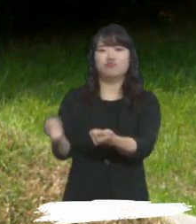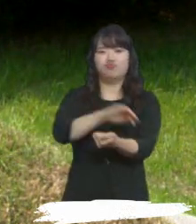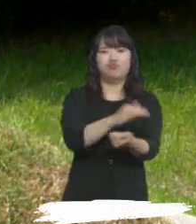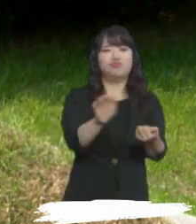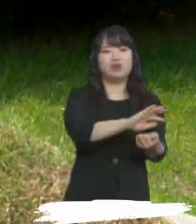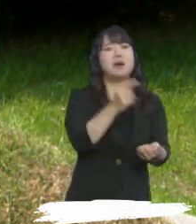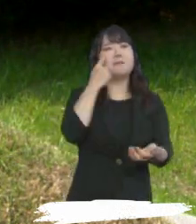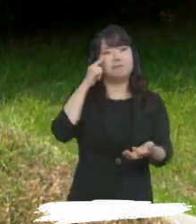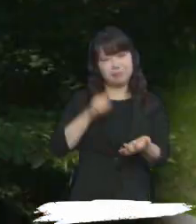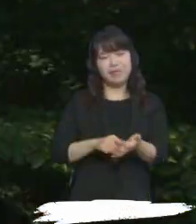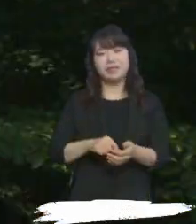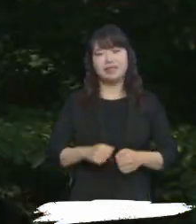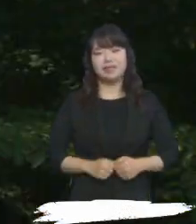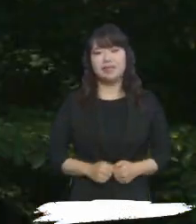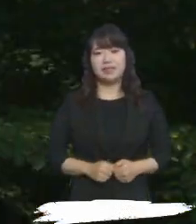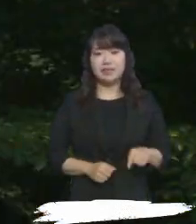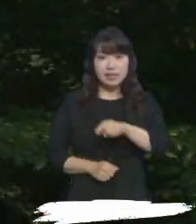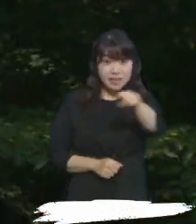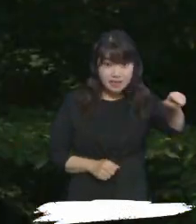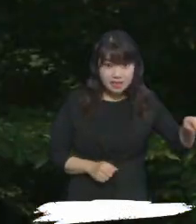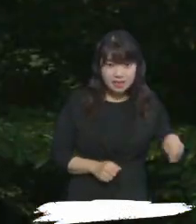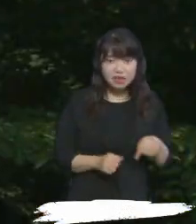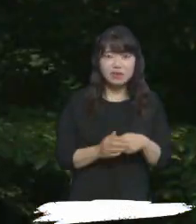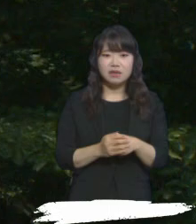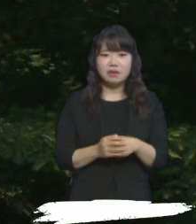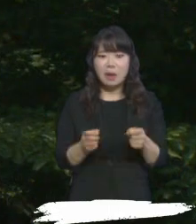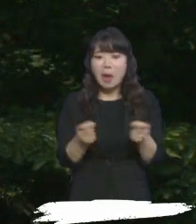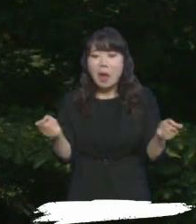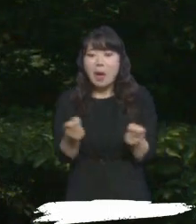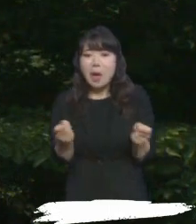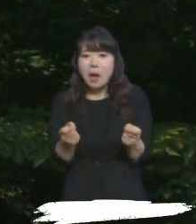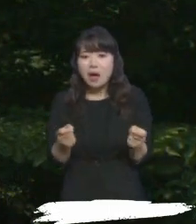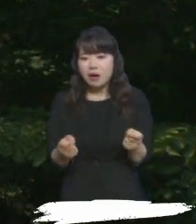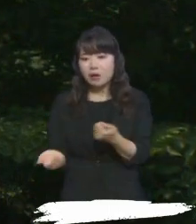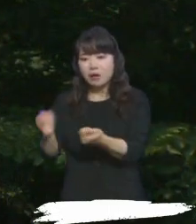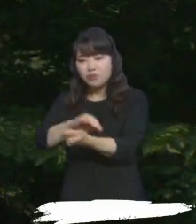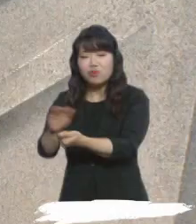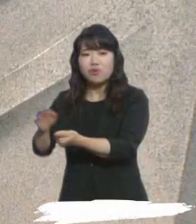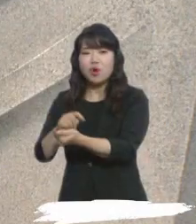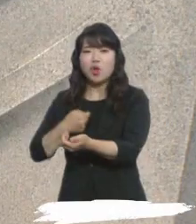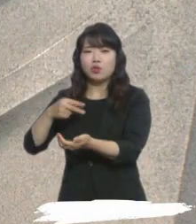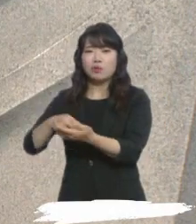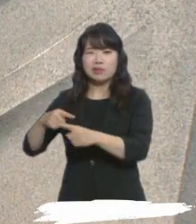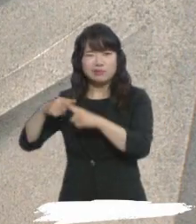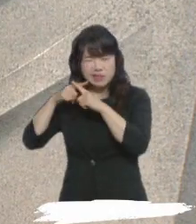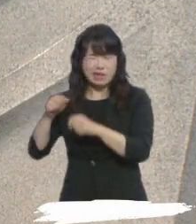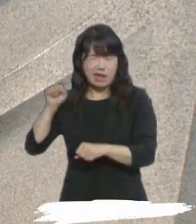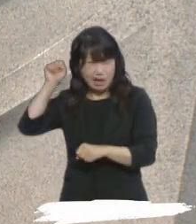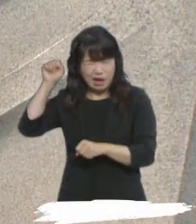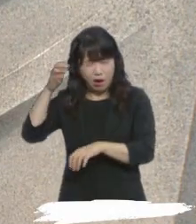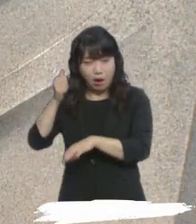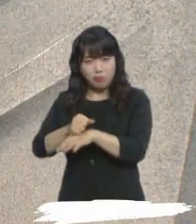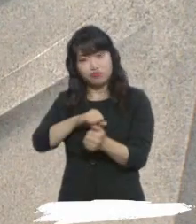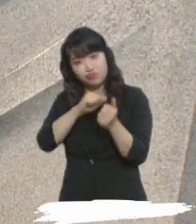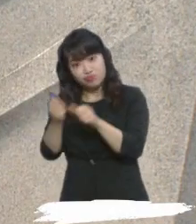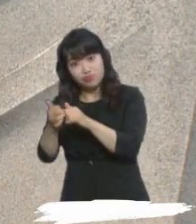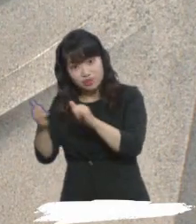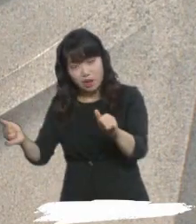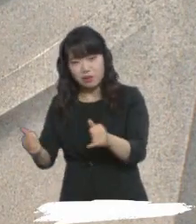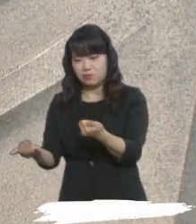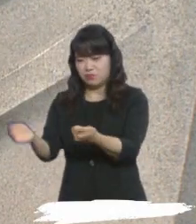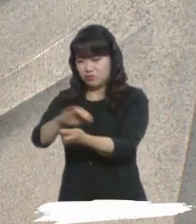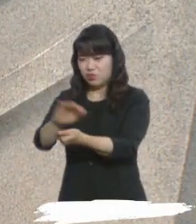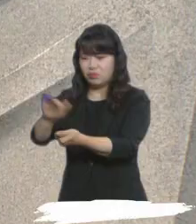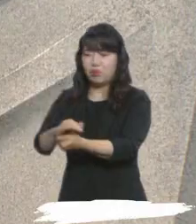있습니다. 이들과 불과 4, 50m 거리에는 독립운동을 하다 희생당한 애국지사와